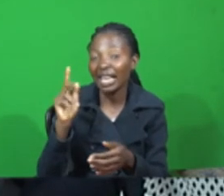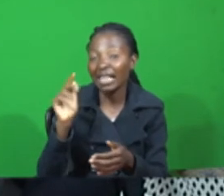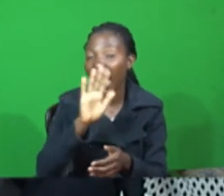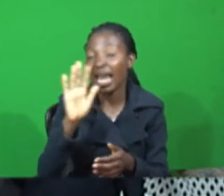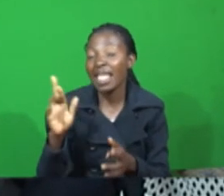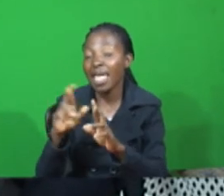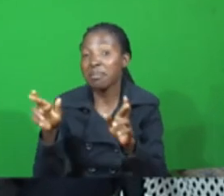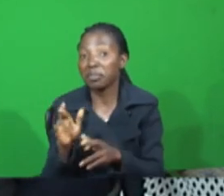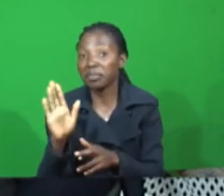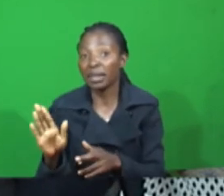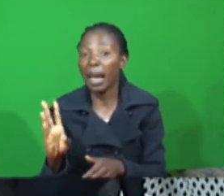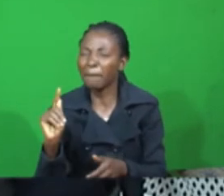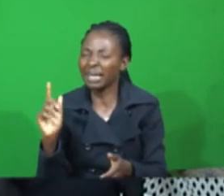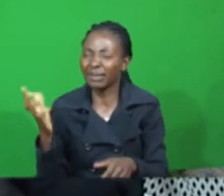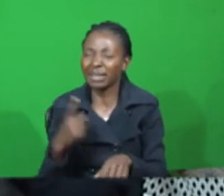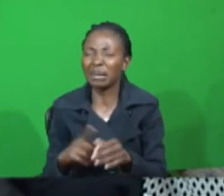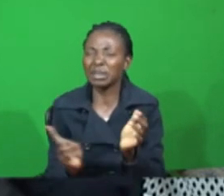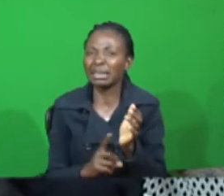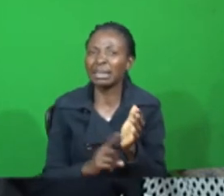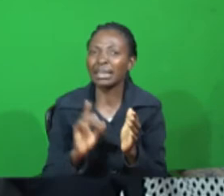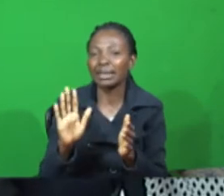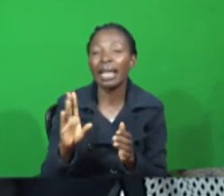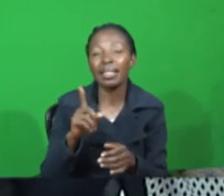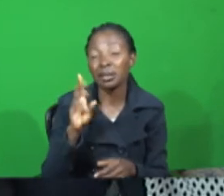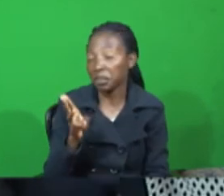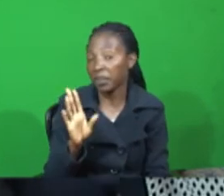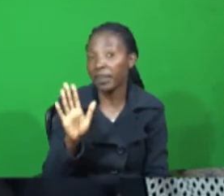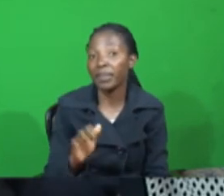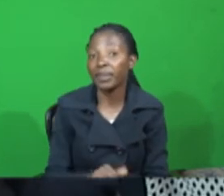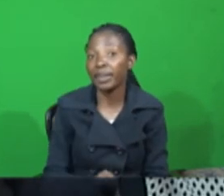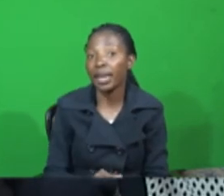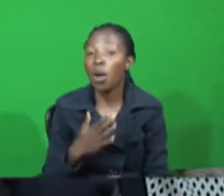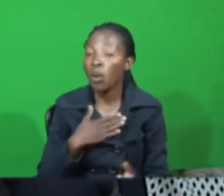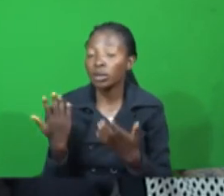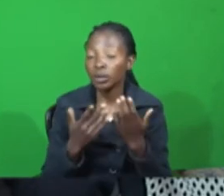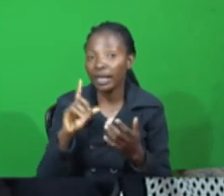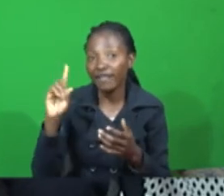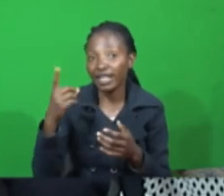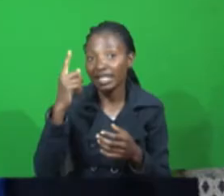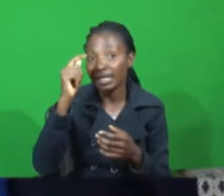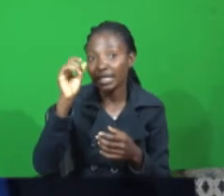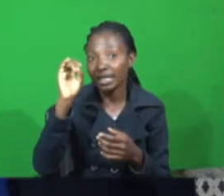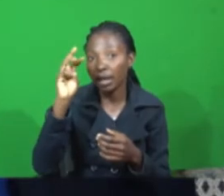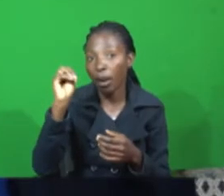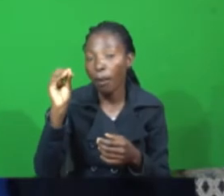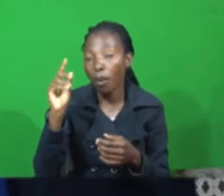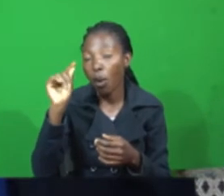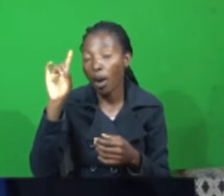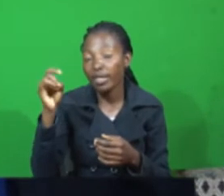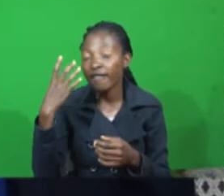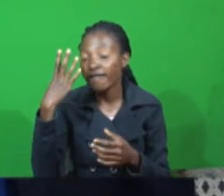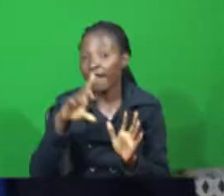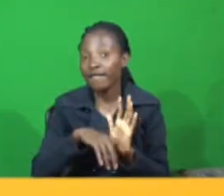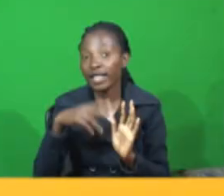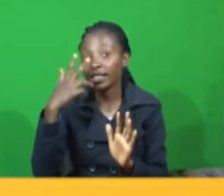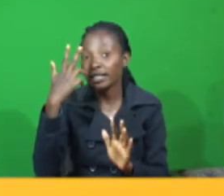futi kwaari papo ndo pane dambudziko ipapo. Ndo patinoziya nani. Do not weringe kuna First Timothy. Mhm. Chapter 5 verse